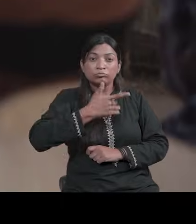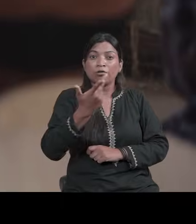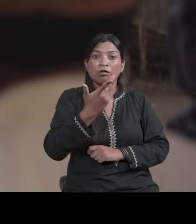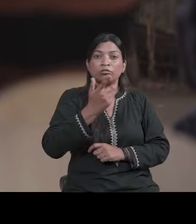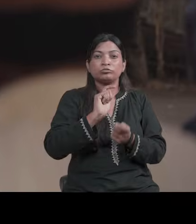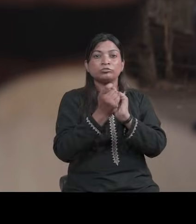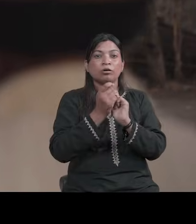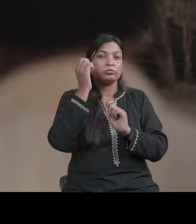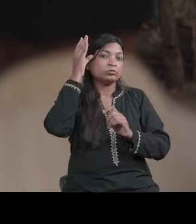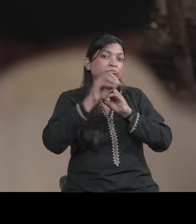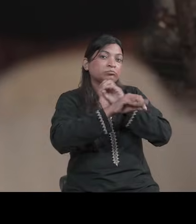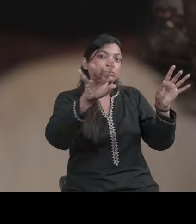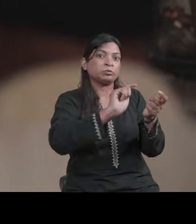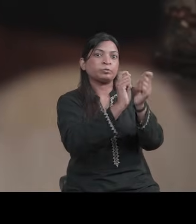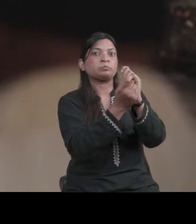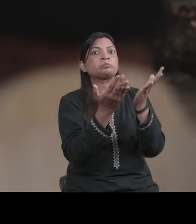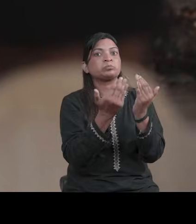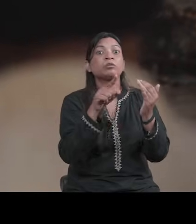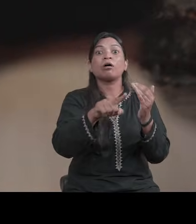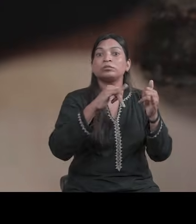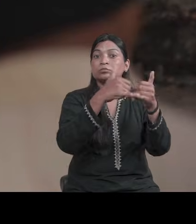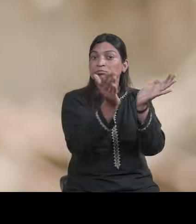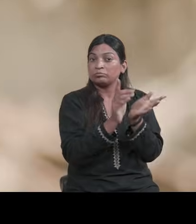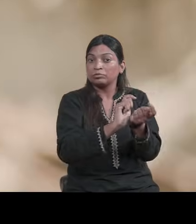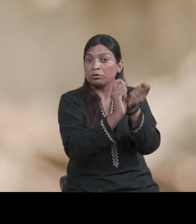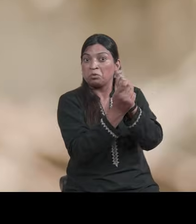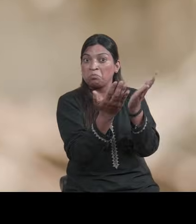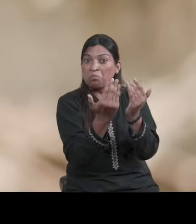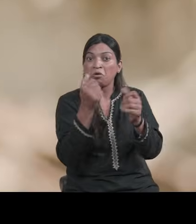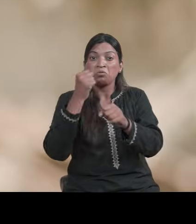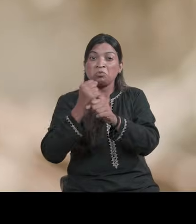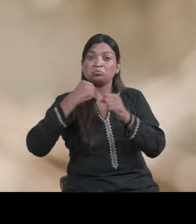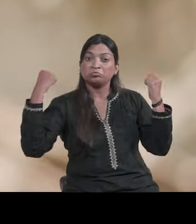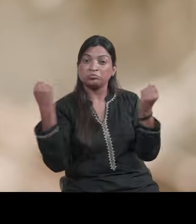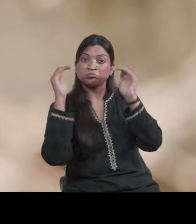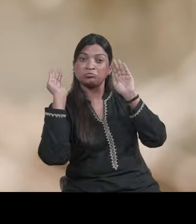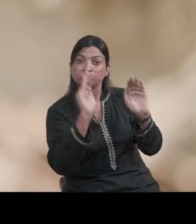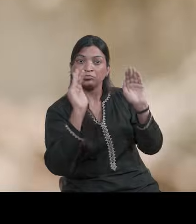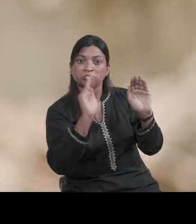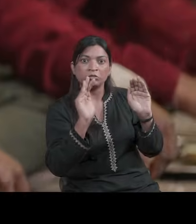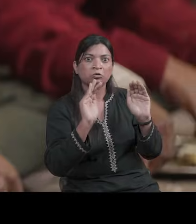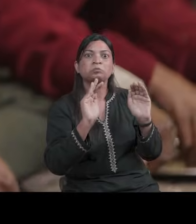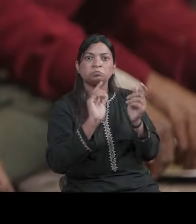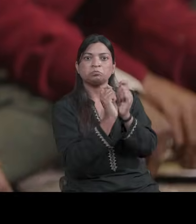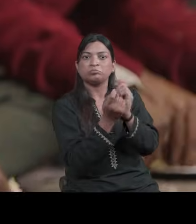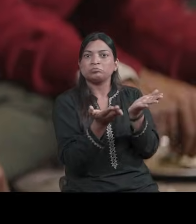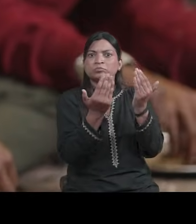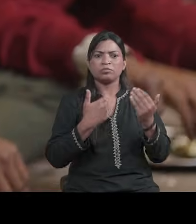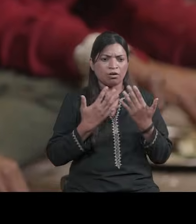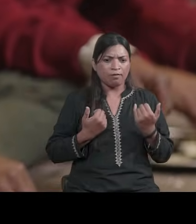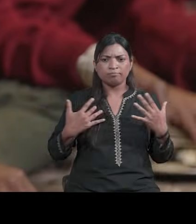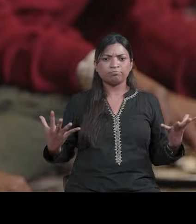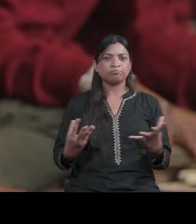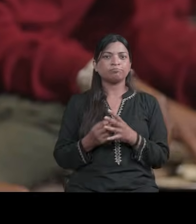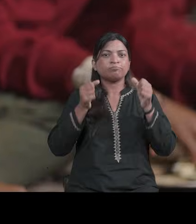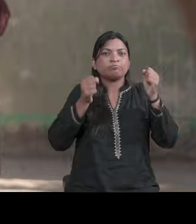सामाजिक सुधार तो बहुत आया है, प्रशासन ने इसमें बहुत अच्छे प्रयास किए और इसीलिए आप आज स्कूल में बैठे हैं। हम लोग आज स्कूल में बैठे हुए हैं। ये चिल्ड्रन